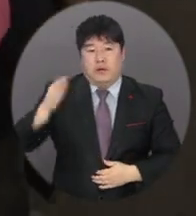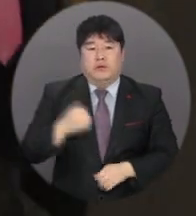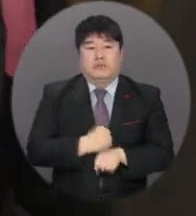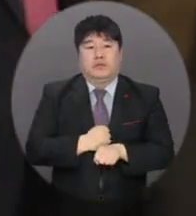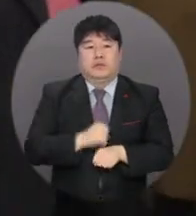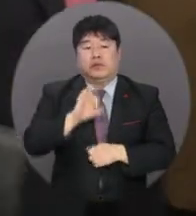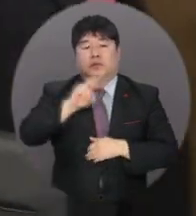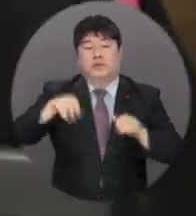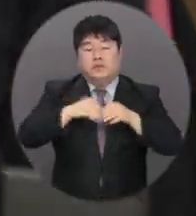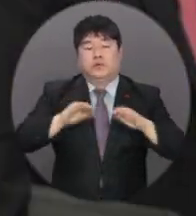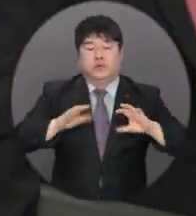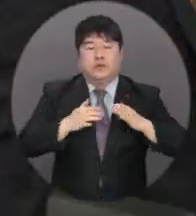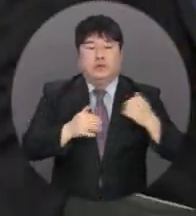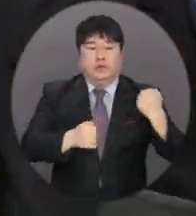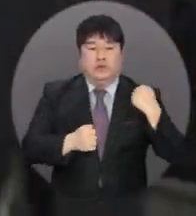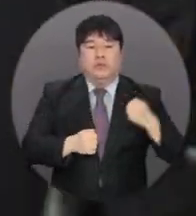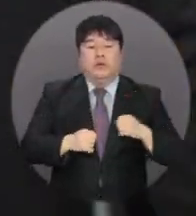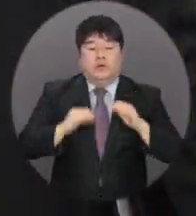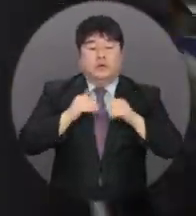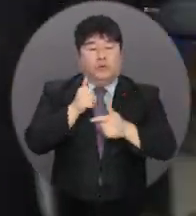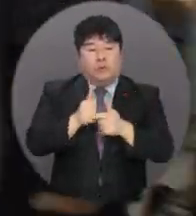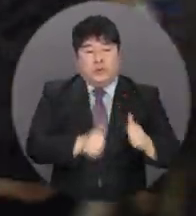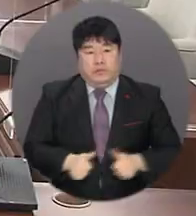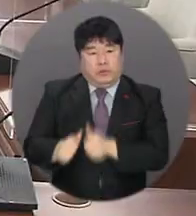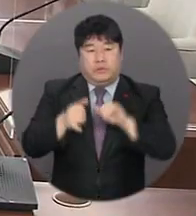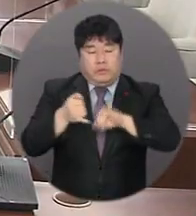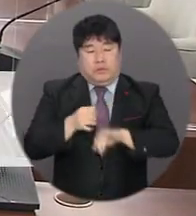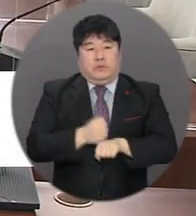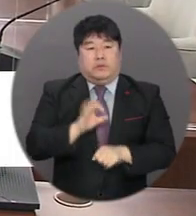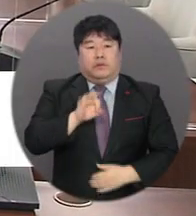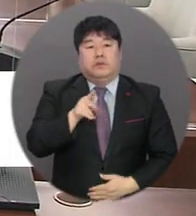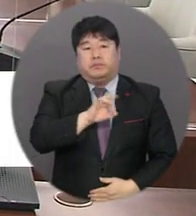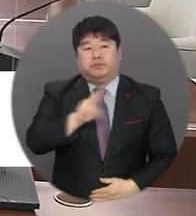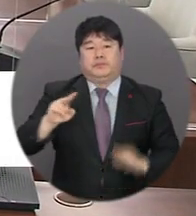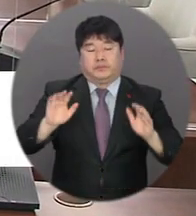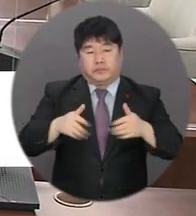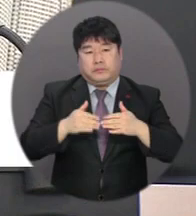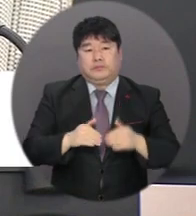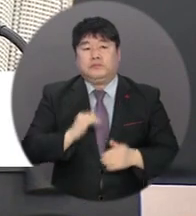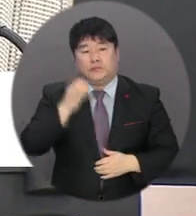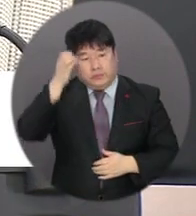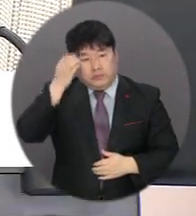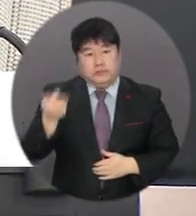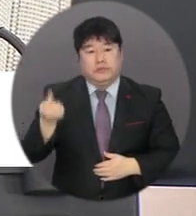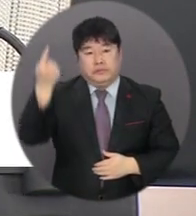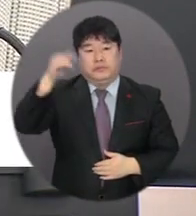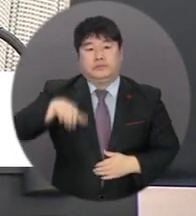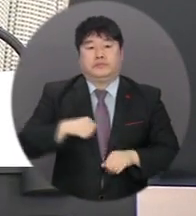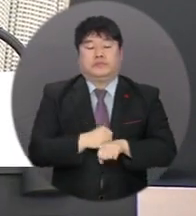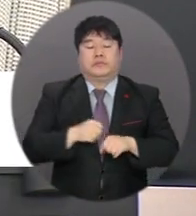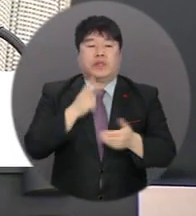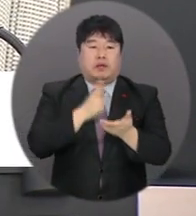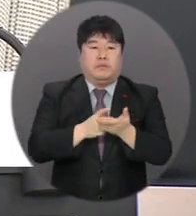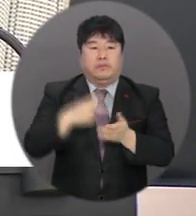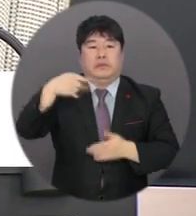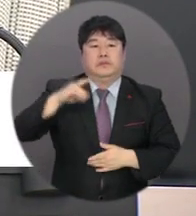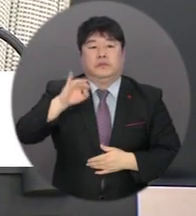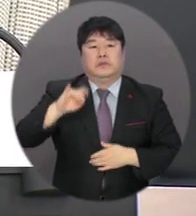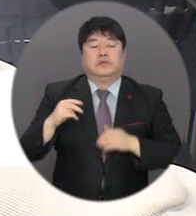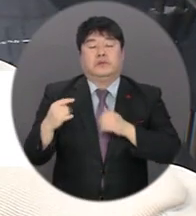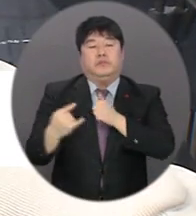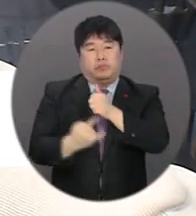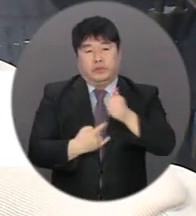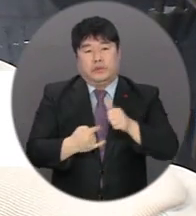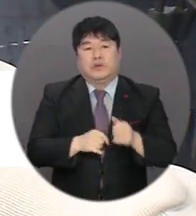야당인 국민의힘이 호남 동행을 약속한 만큼 여야 합의 처리에 대한 기대가 높지만 법안들이 상임위원회 문턱조차 넘지